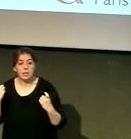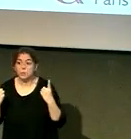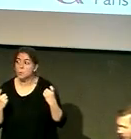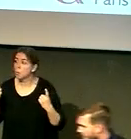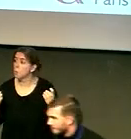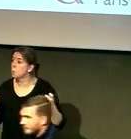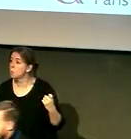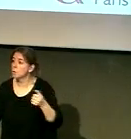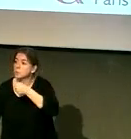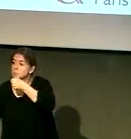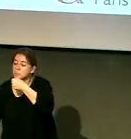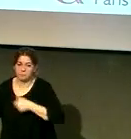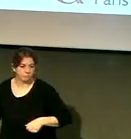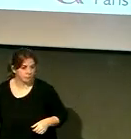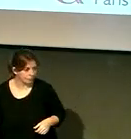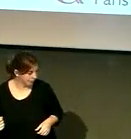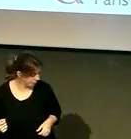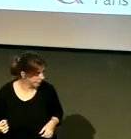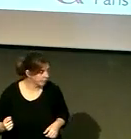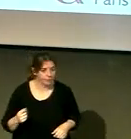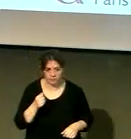Là-bas, j'arrive.